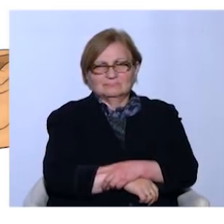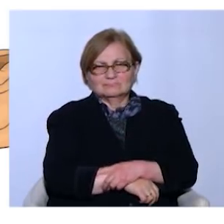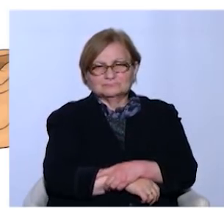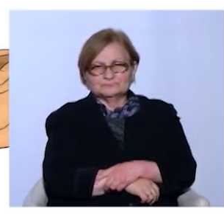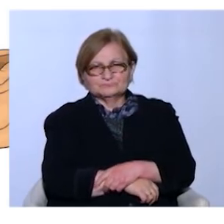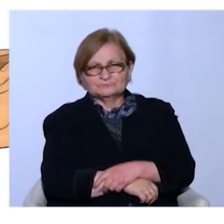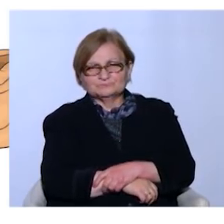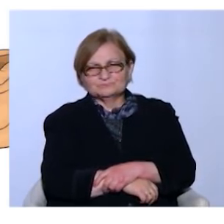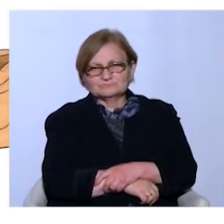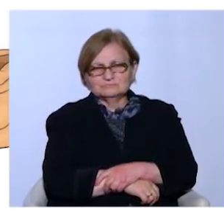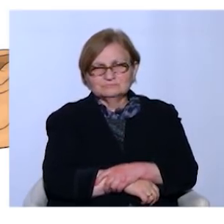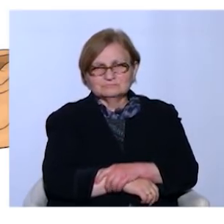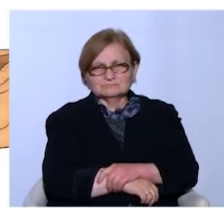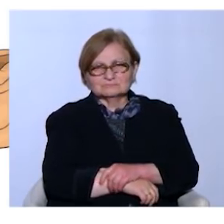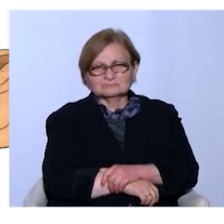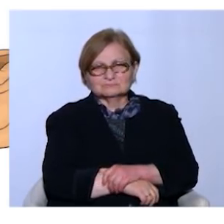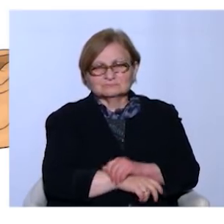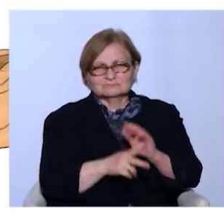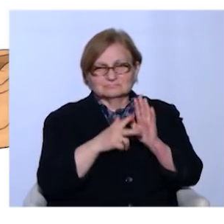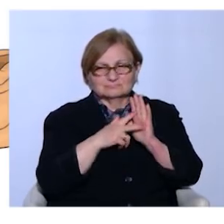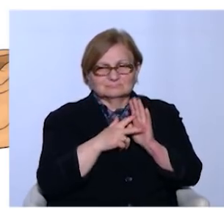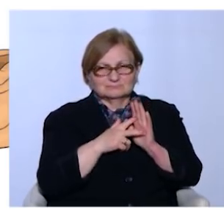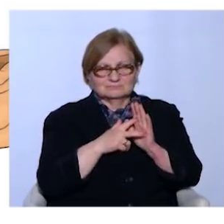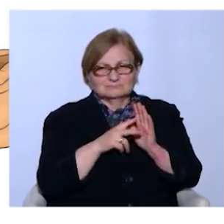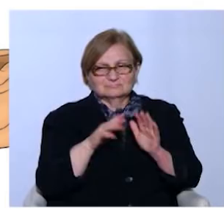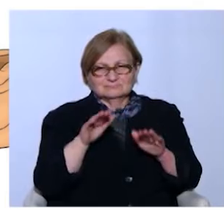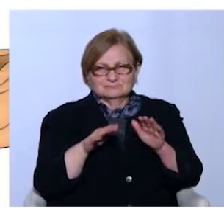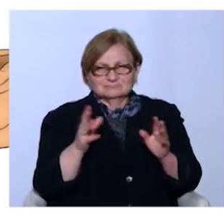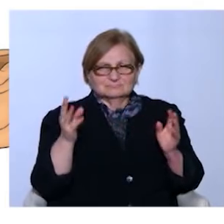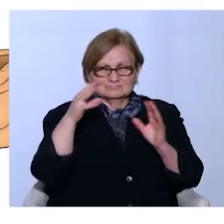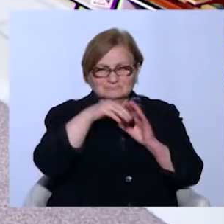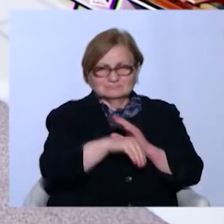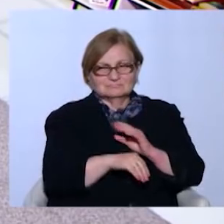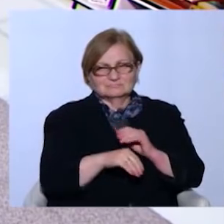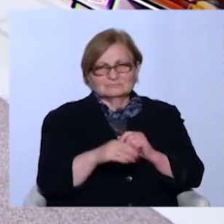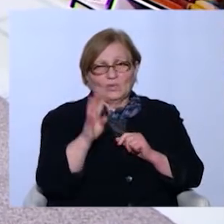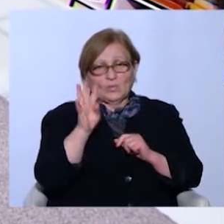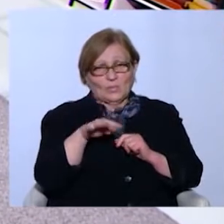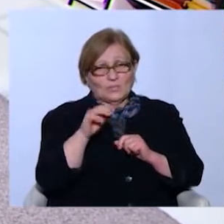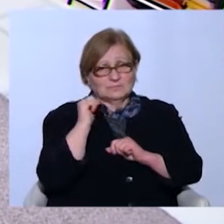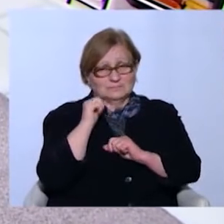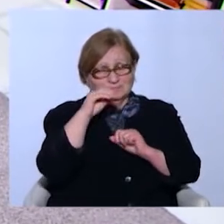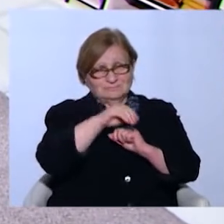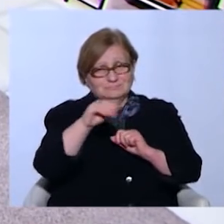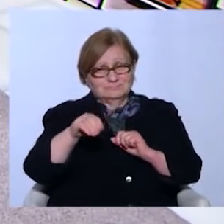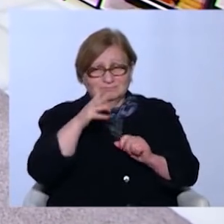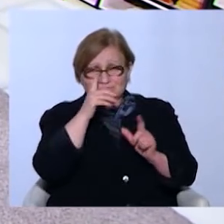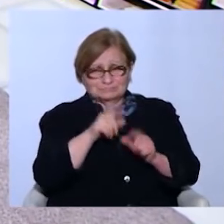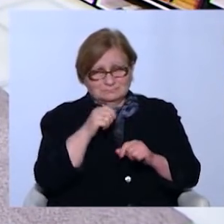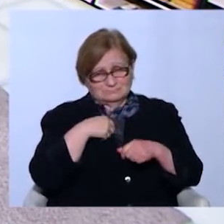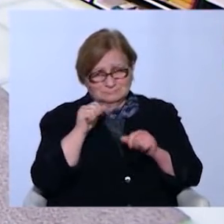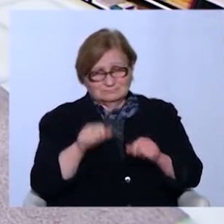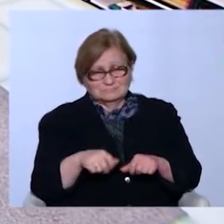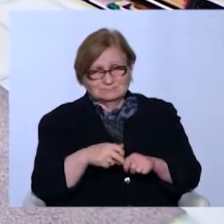დავალაგო 8 კილოგრამიანი გირის გვერდით და უკვე 4 ტომარს ერთდროულად ავწონი. 3 აწონვით